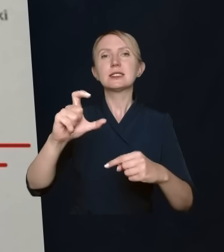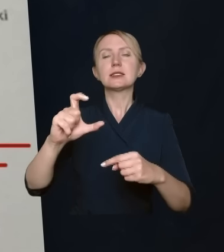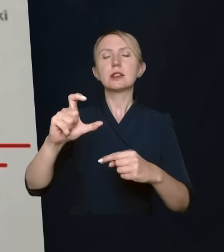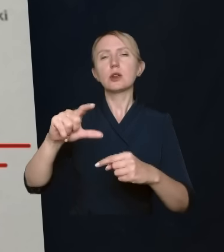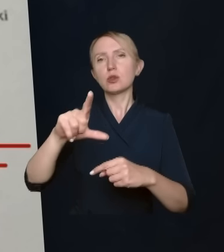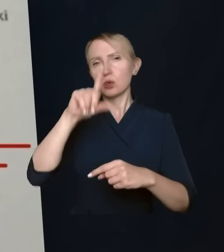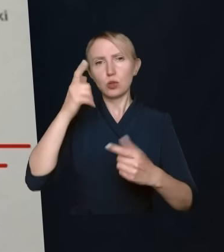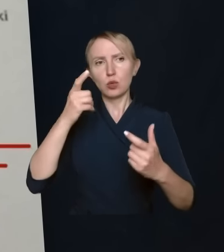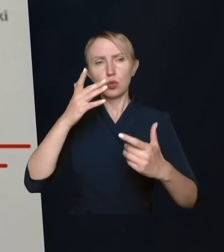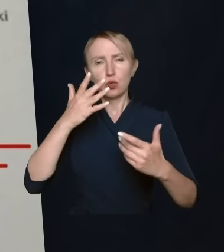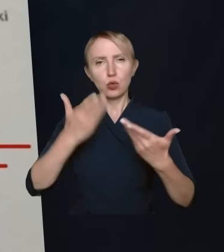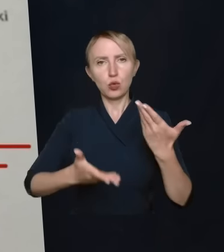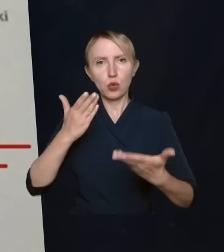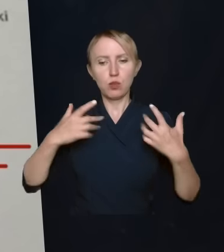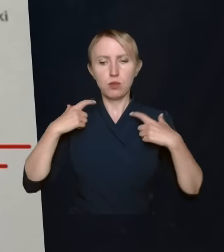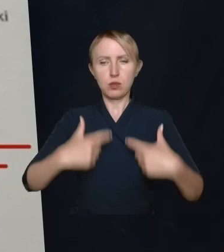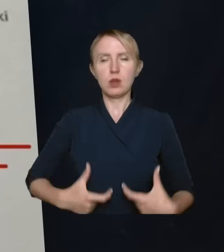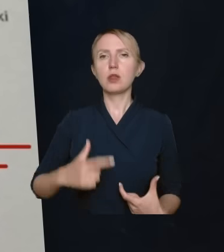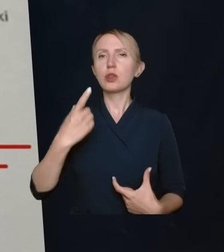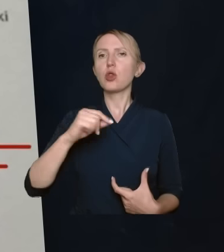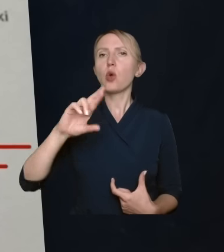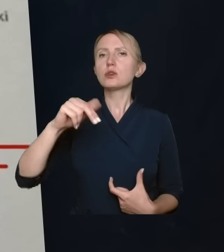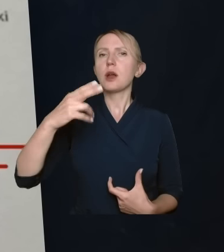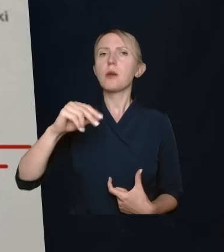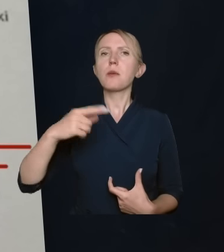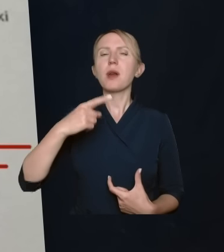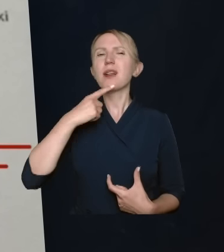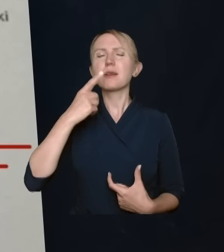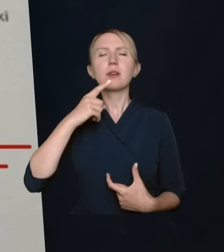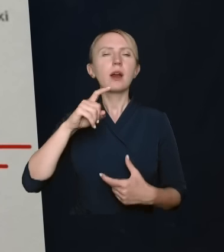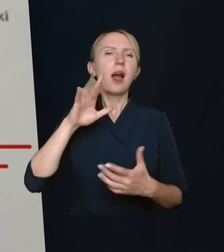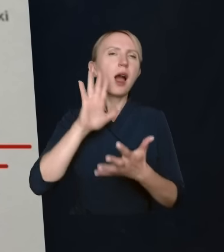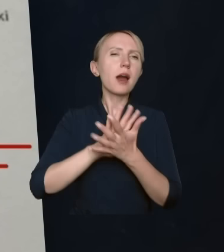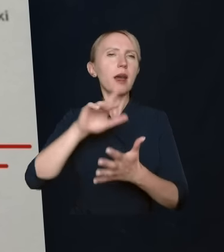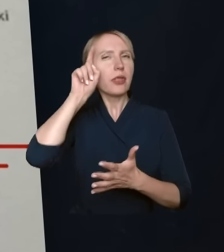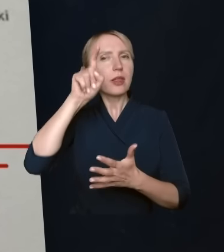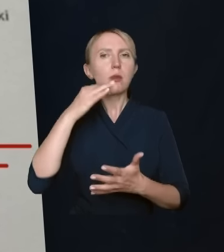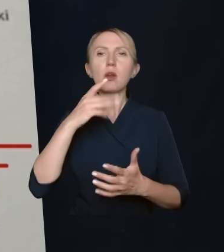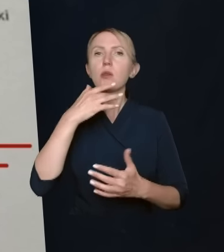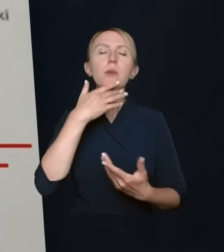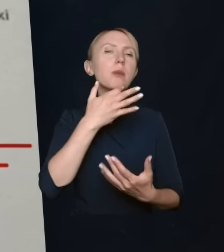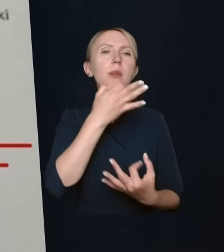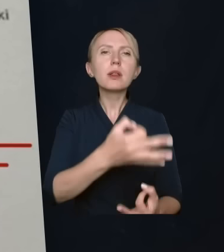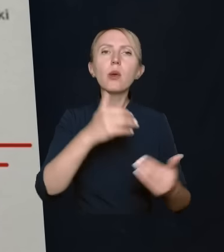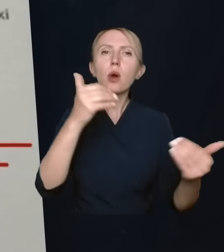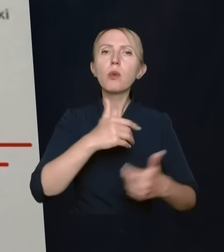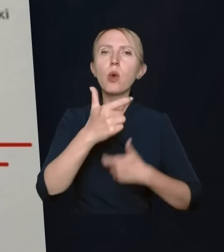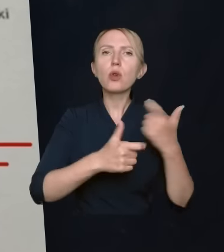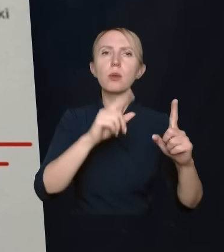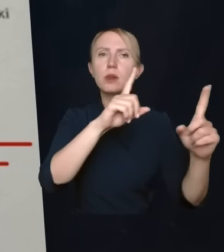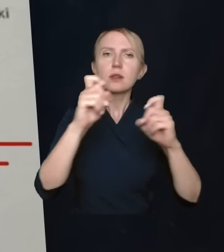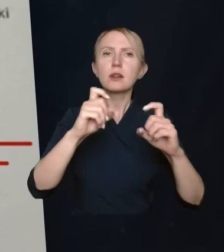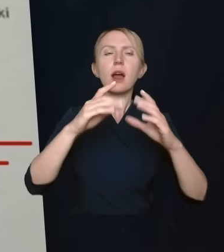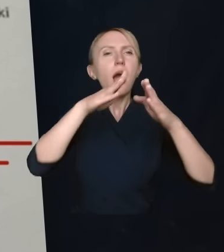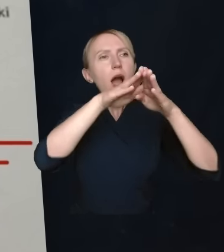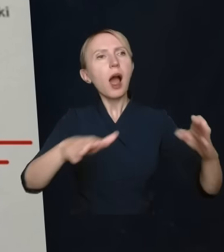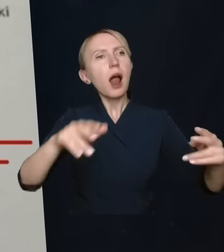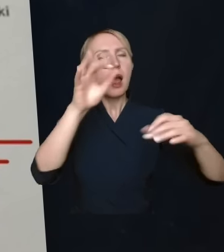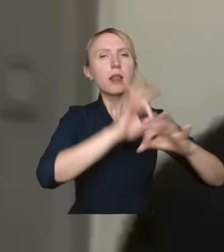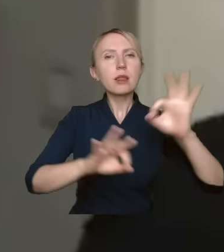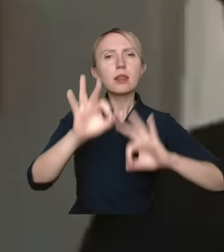ubrany w kamizelkę z logo Deutsche Bahn z akcentem niemieckim i w rozmowie ze mną zapytał o możliwość zrobienia zdjęć hali napraw oraz